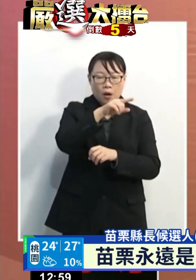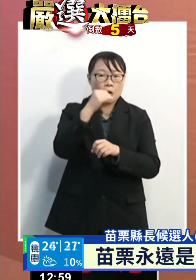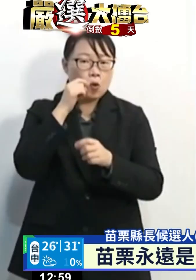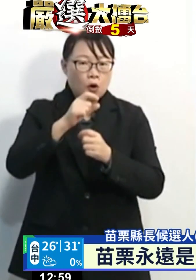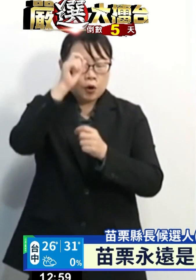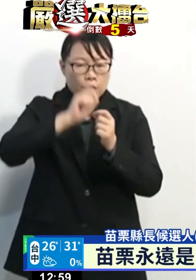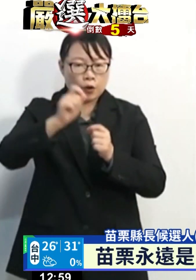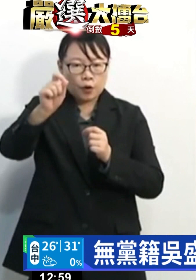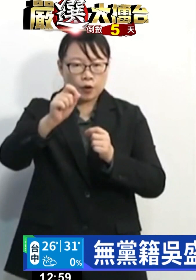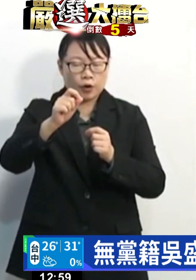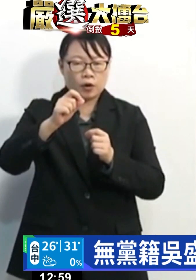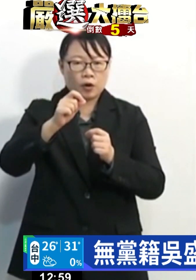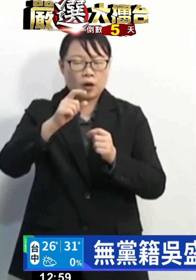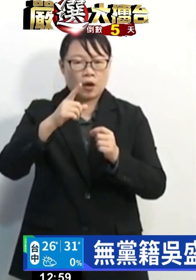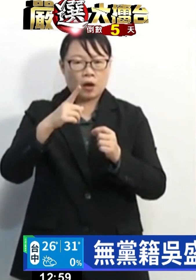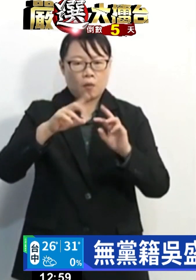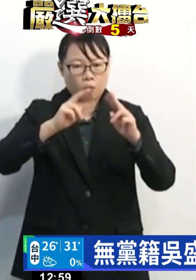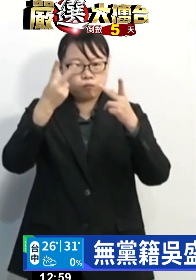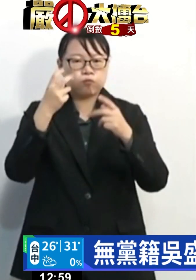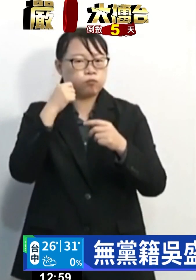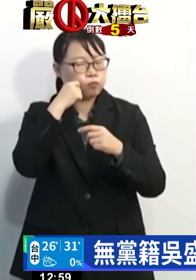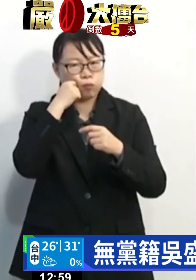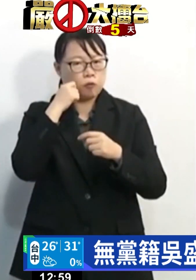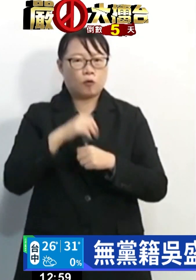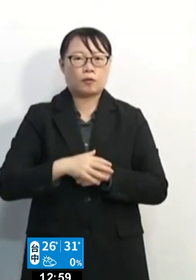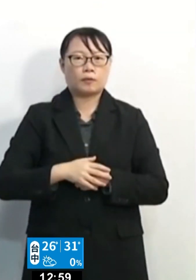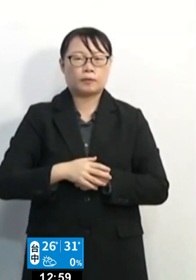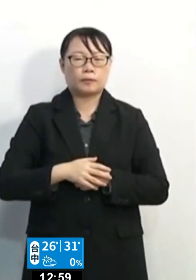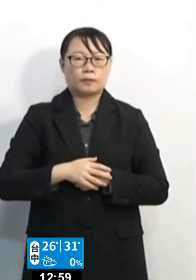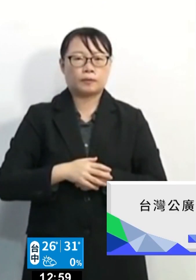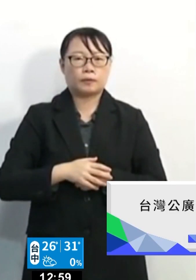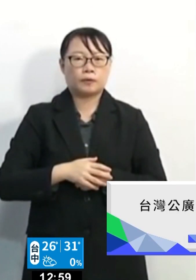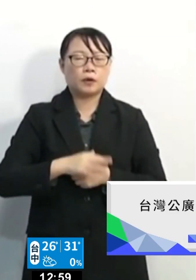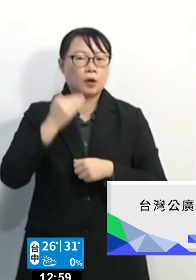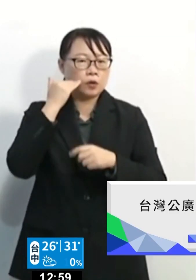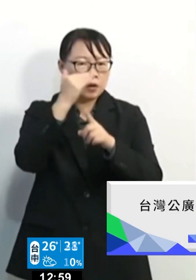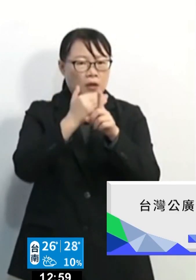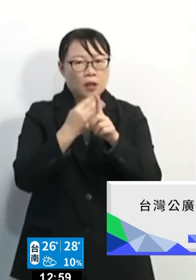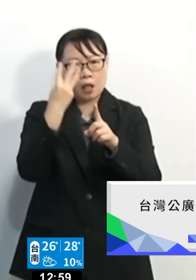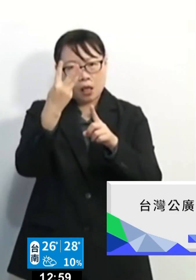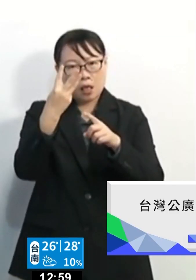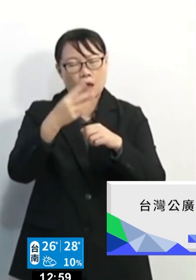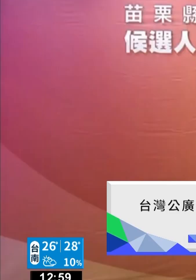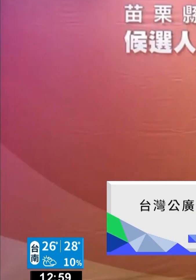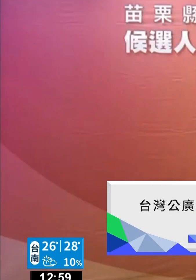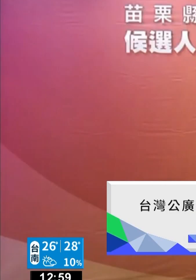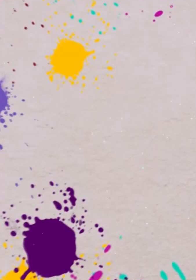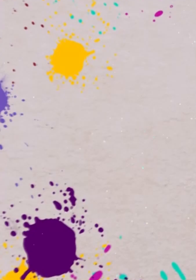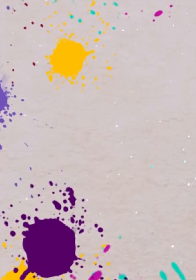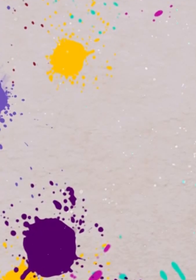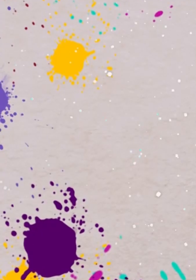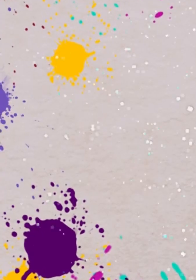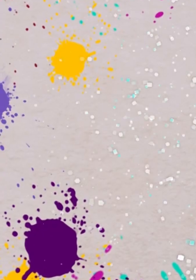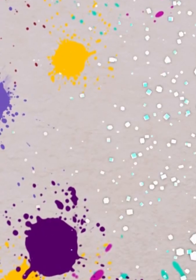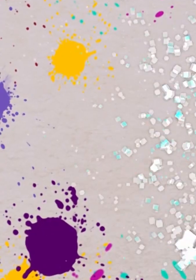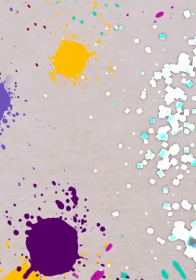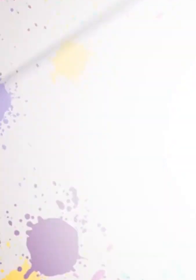是苗栗国。 吴胜胜讲的激动，在这次选情激烈的苗栗县长选举中试着争取更多选民目光。华视